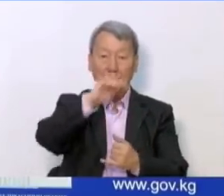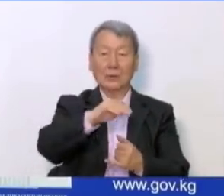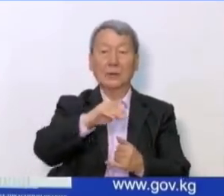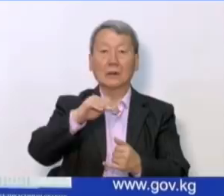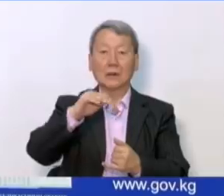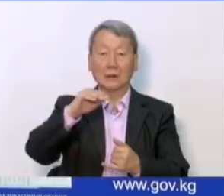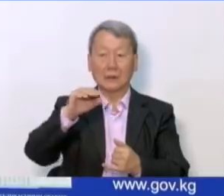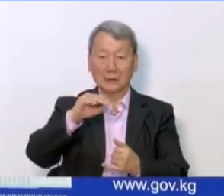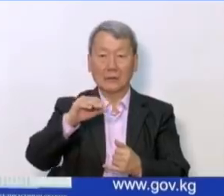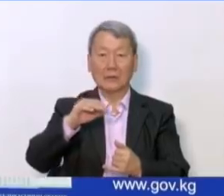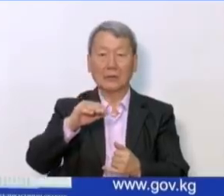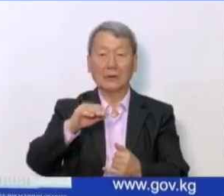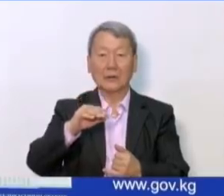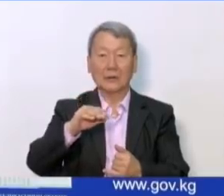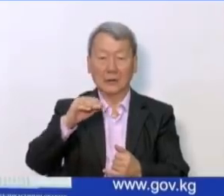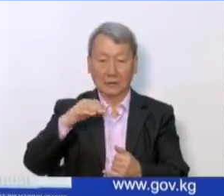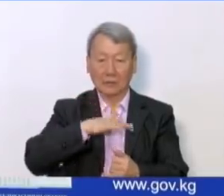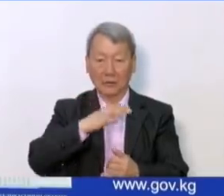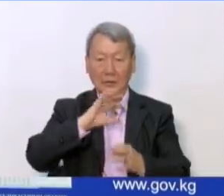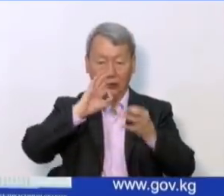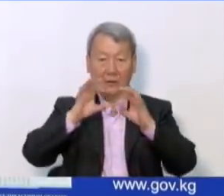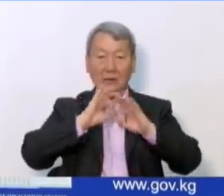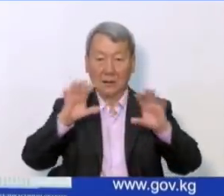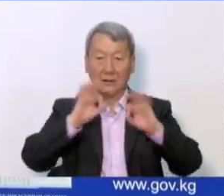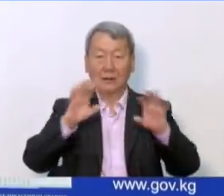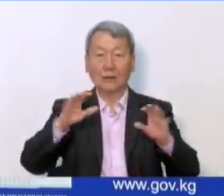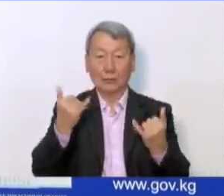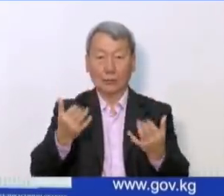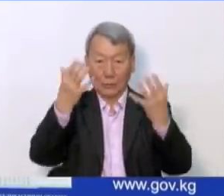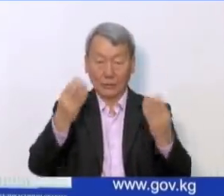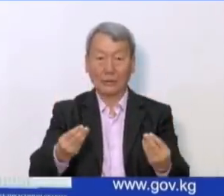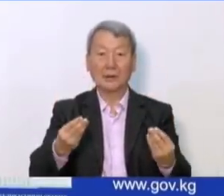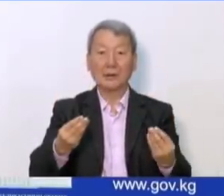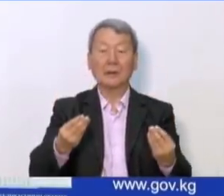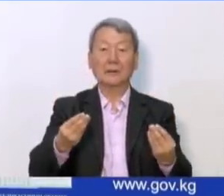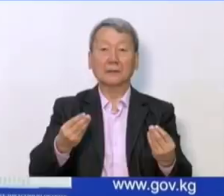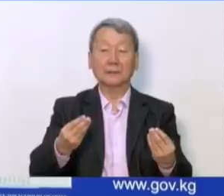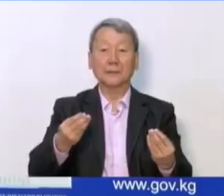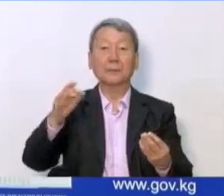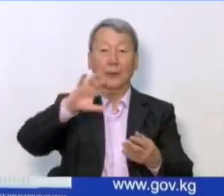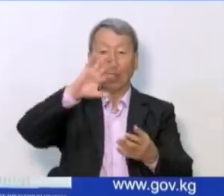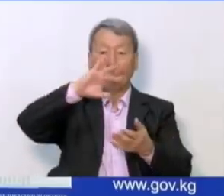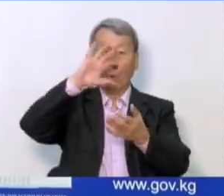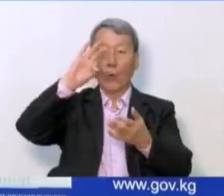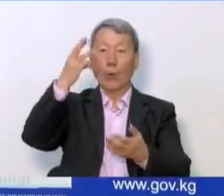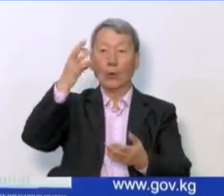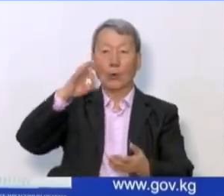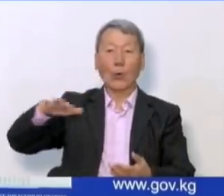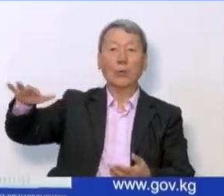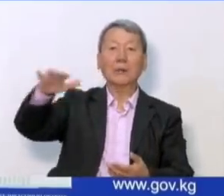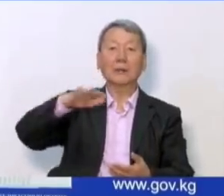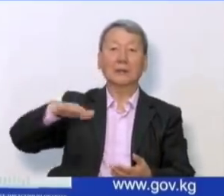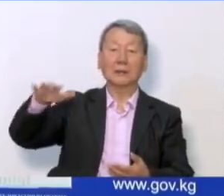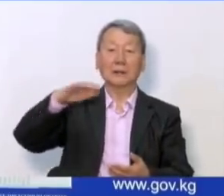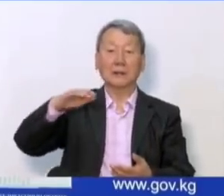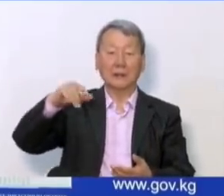терең өкүнүч менен айтууга туура келип жатат. Бүгүнкү күнү ошол Ош областынан Ош